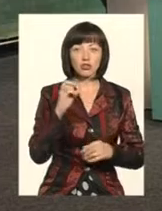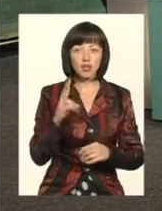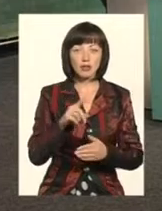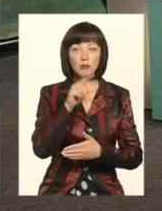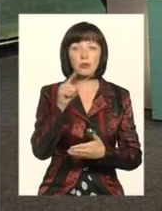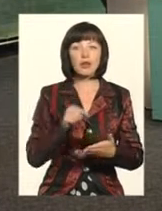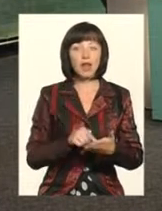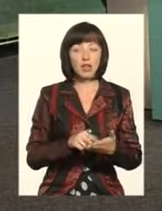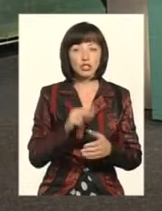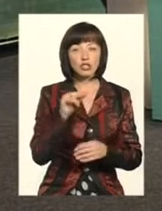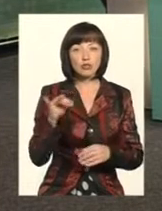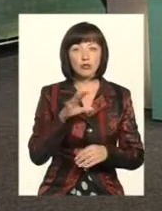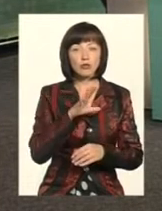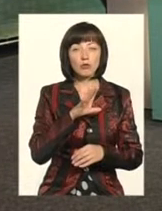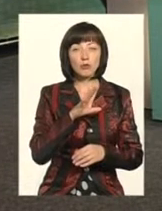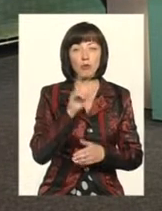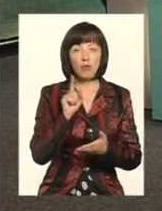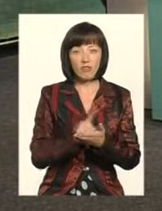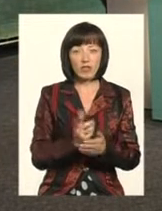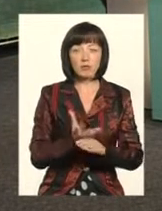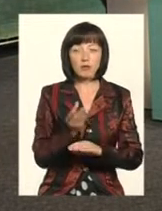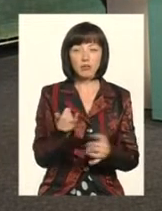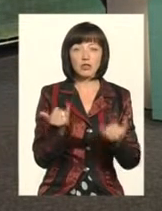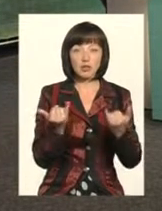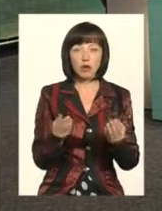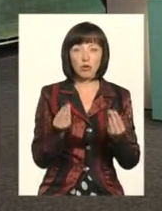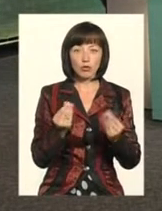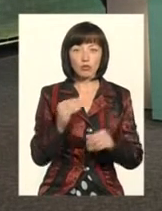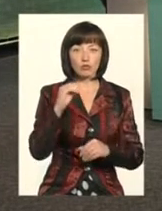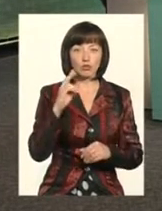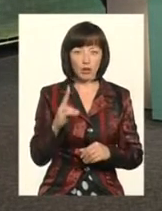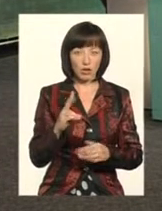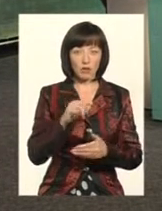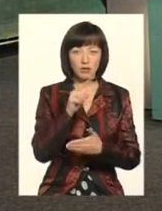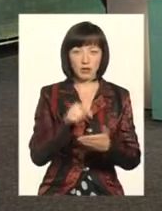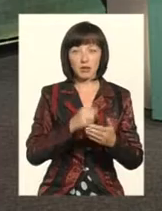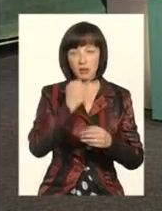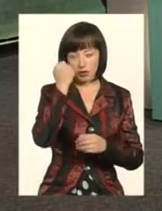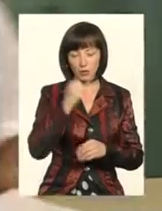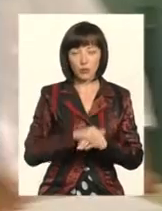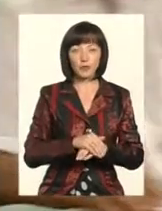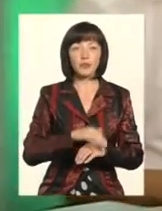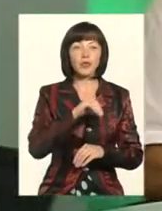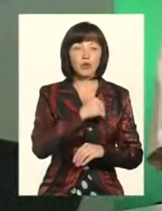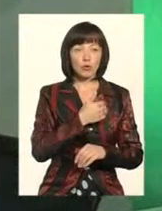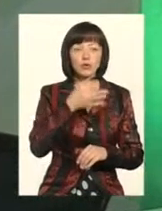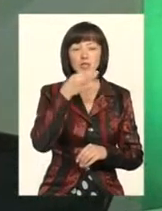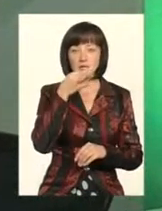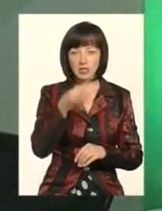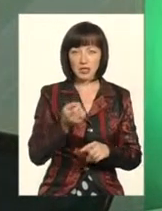Запитання. Чи повинні ми сплачувати зараз кошти в ЖЕК? Дякую. Хочу сказати, що цей закон, який прийнятий, в